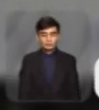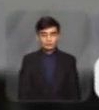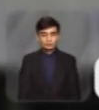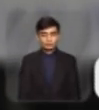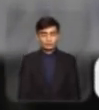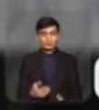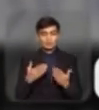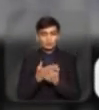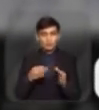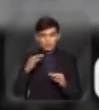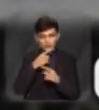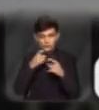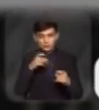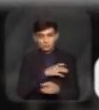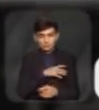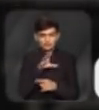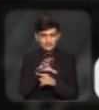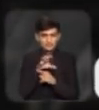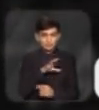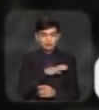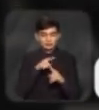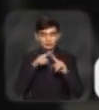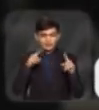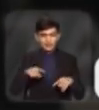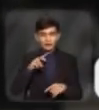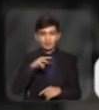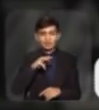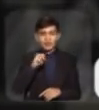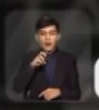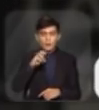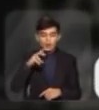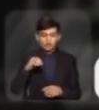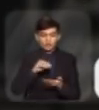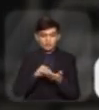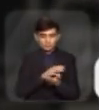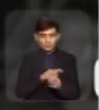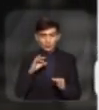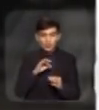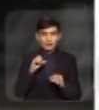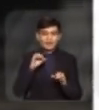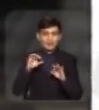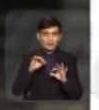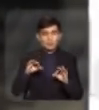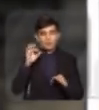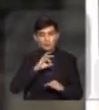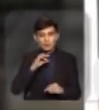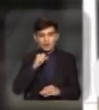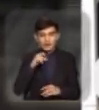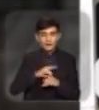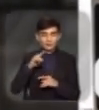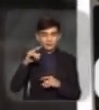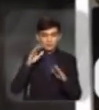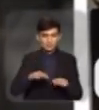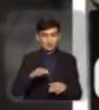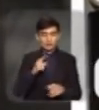В информационном сообщении есть и снимки табличек. В БКР добавили, что ни в одном документе, регламентирующем деятельность авиации, не имеется